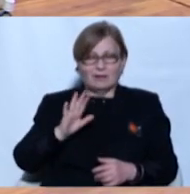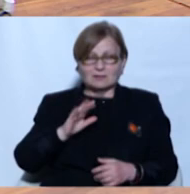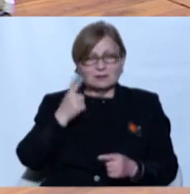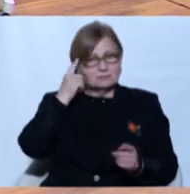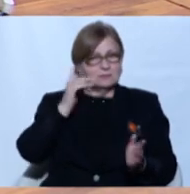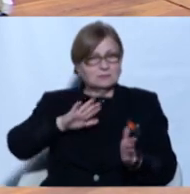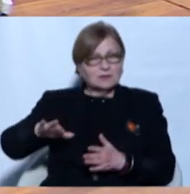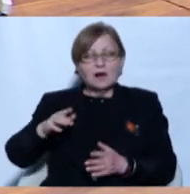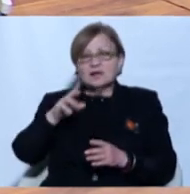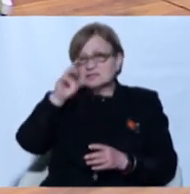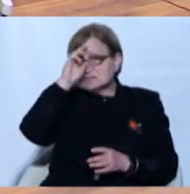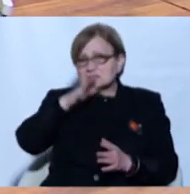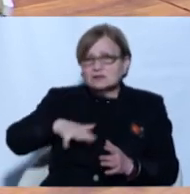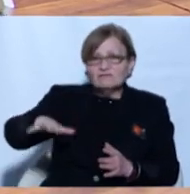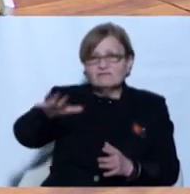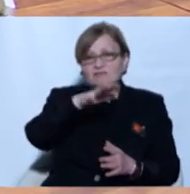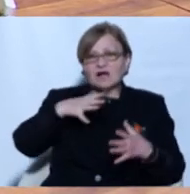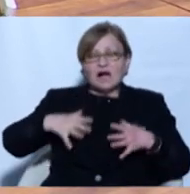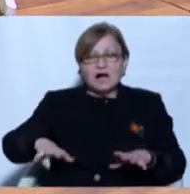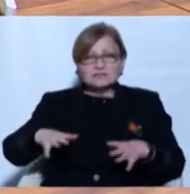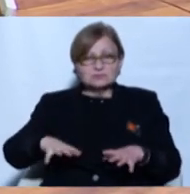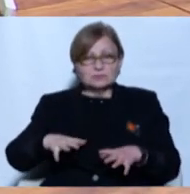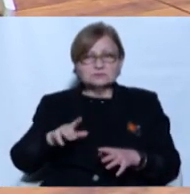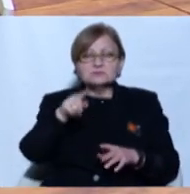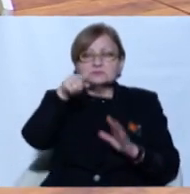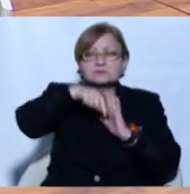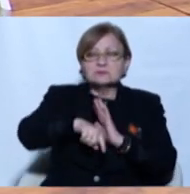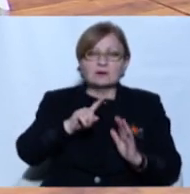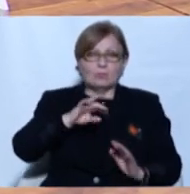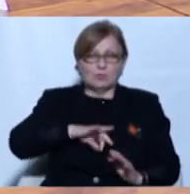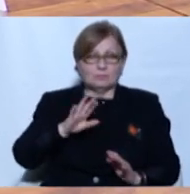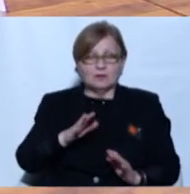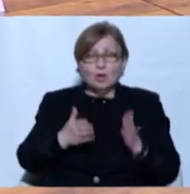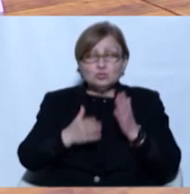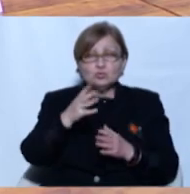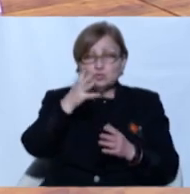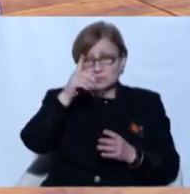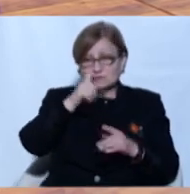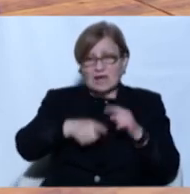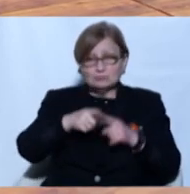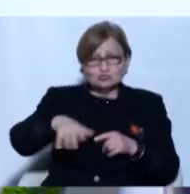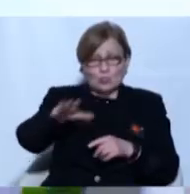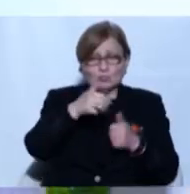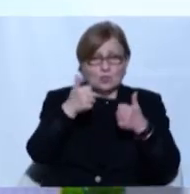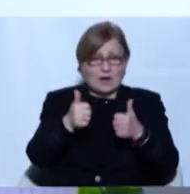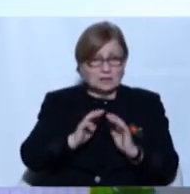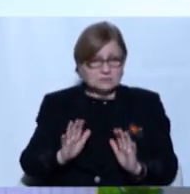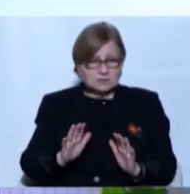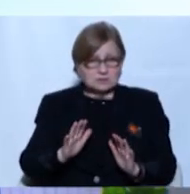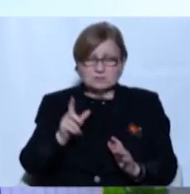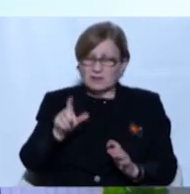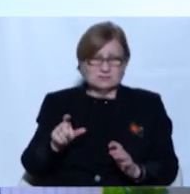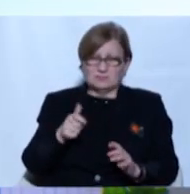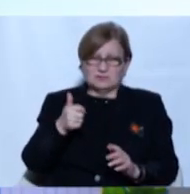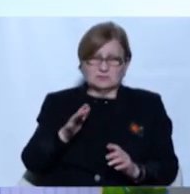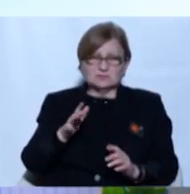ამი რატომ წინაც ვაუდი, თუ ქვეყანა ვერ იქნა კარგად, ვერ იქნება პიროვნება კარგად. თუ დედამიწა ვერ იქნა კარგად, ქვეყანა